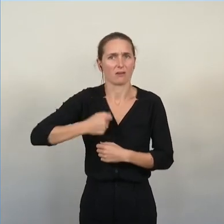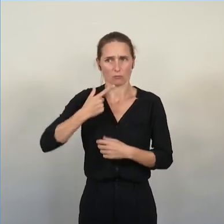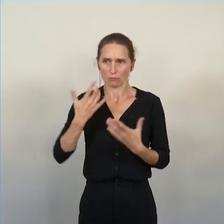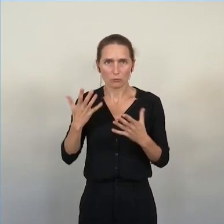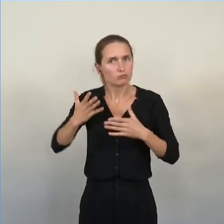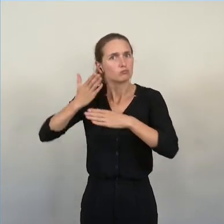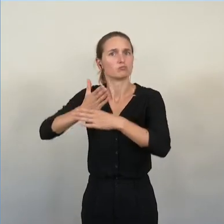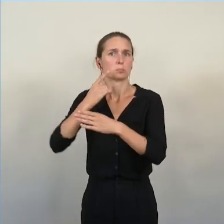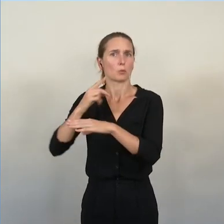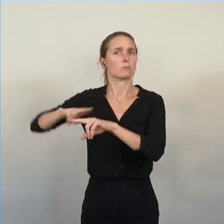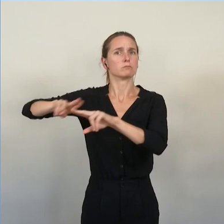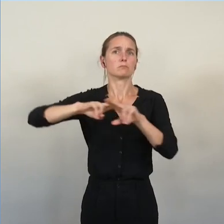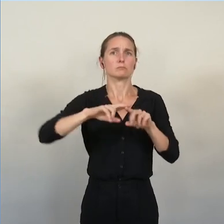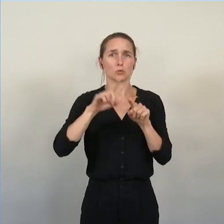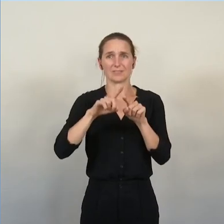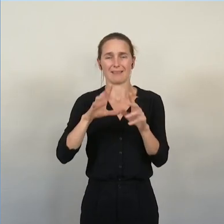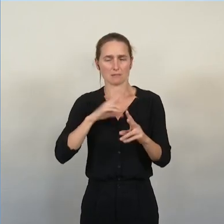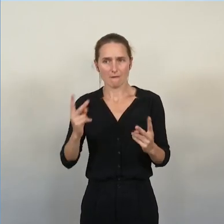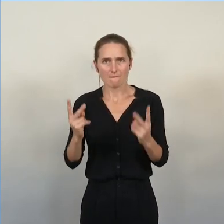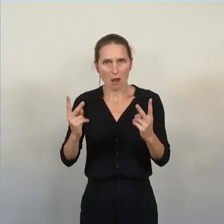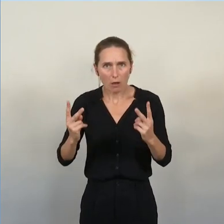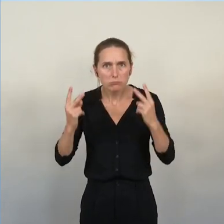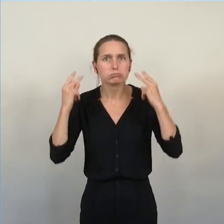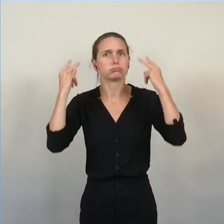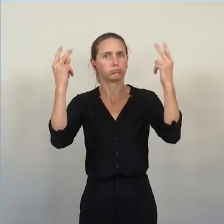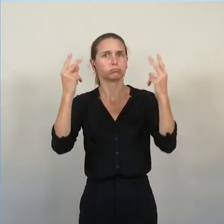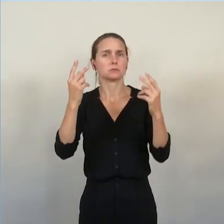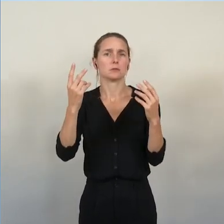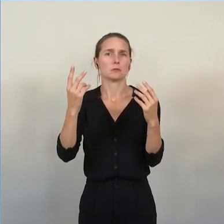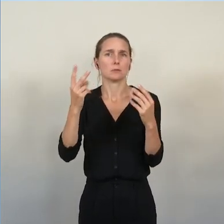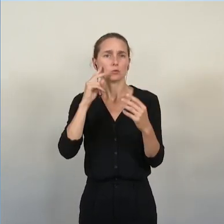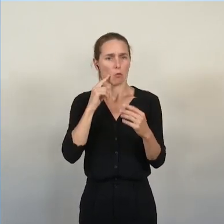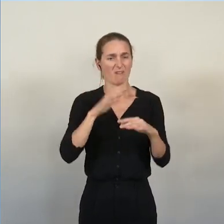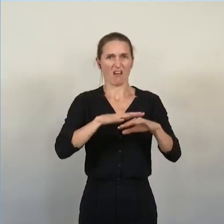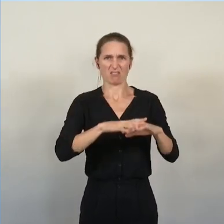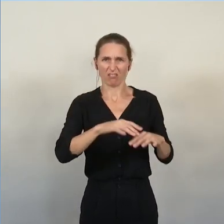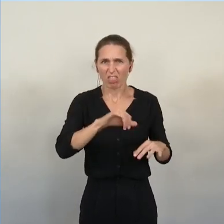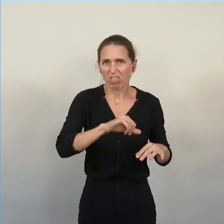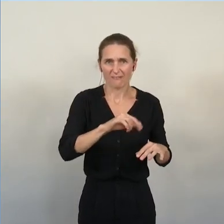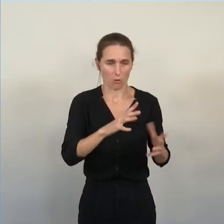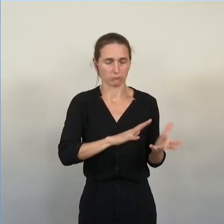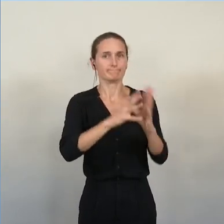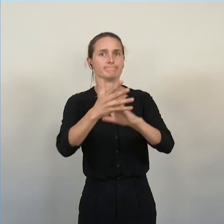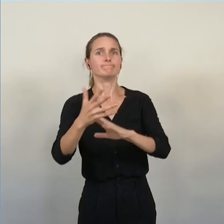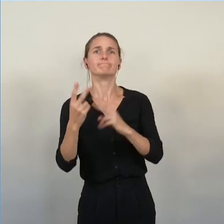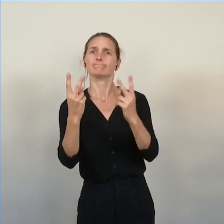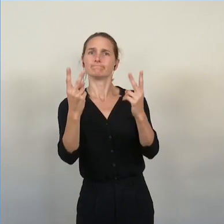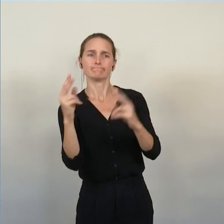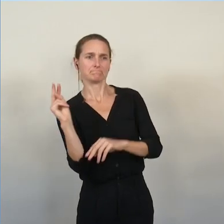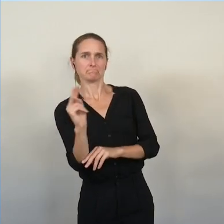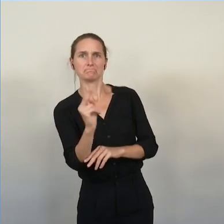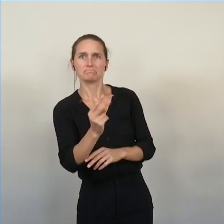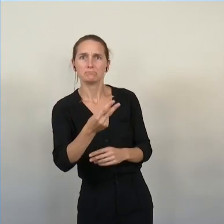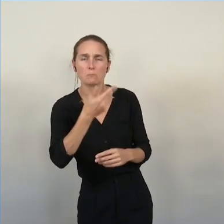revalorisation durable sur des quartiers sur les quartiers les plus défavorisés de la commune avec des réhabilitations lourdes avec un objectif de